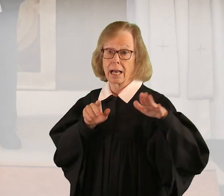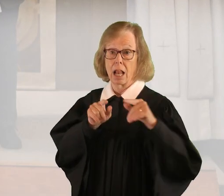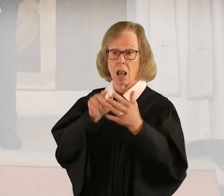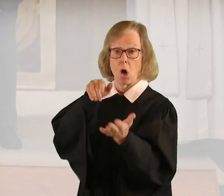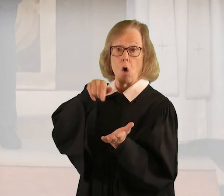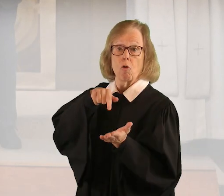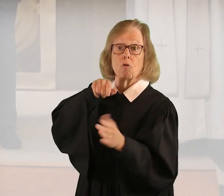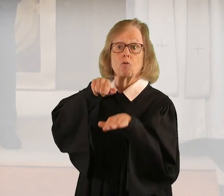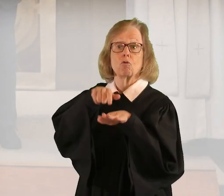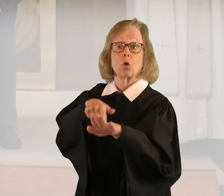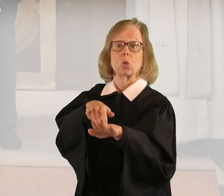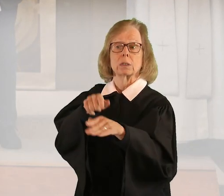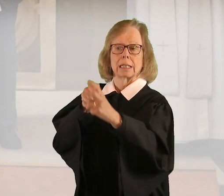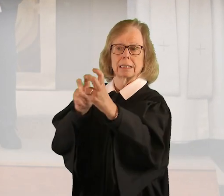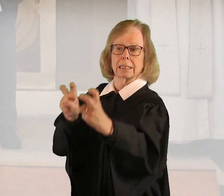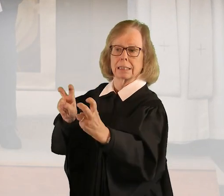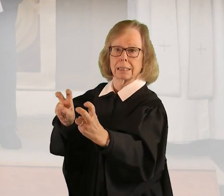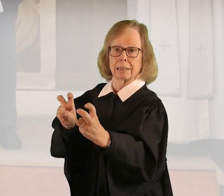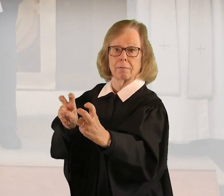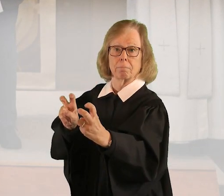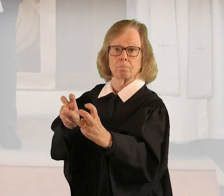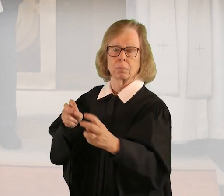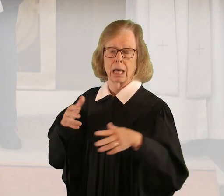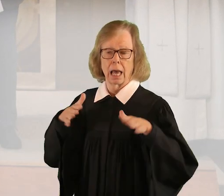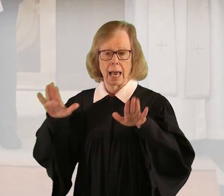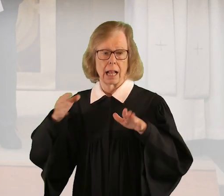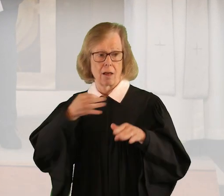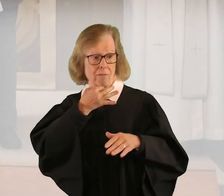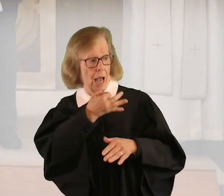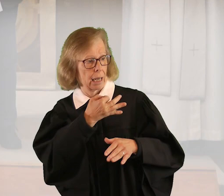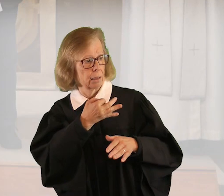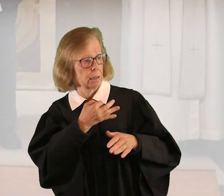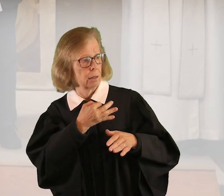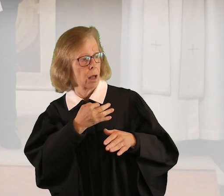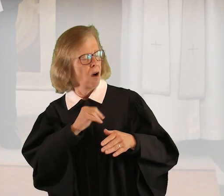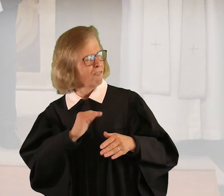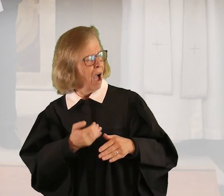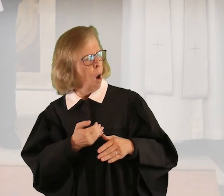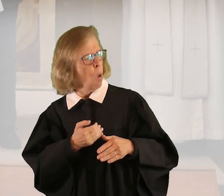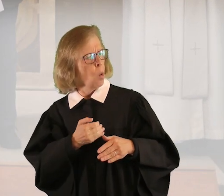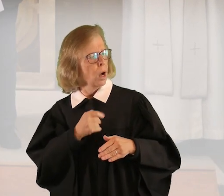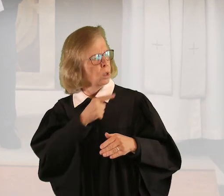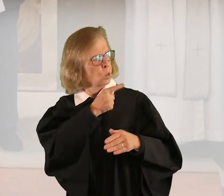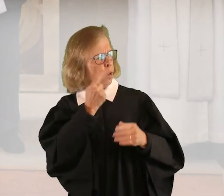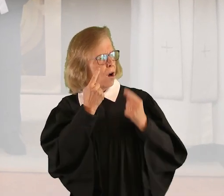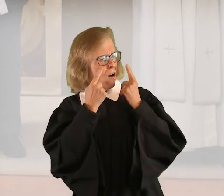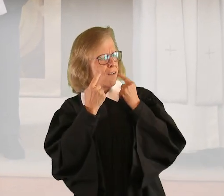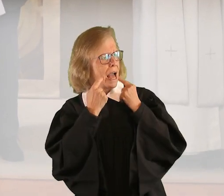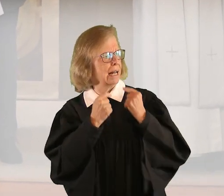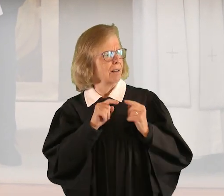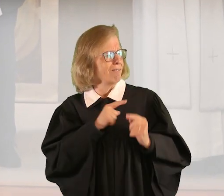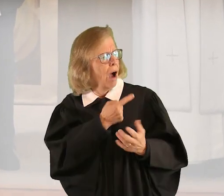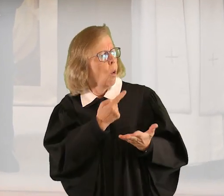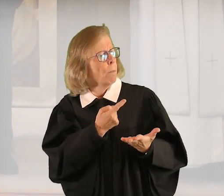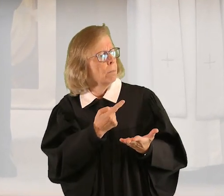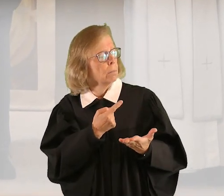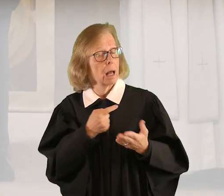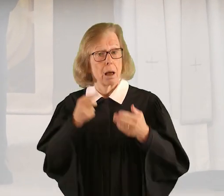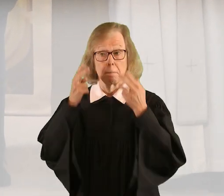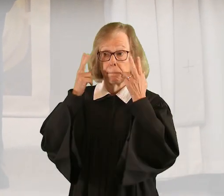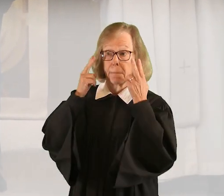Fußende. Die Engel fragten Maria: Frau, warum weinst du?